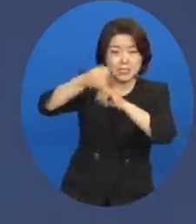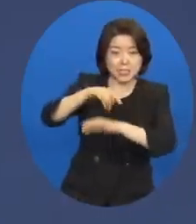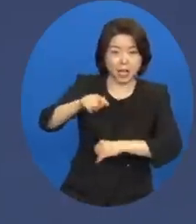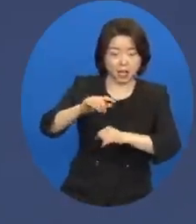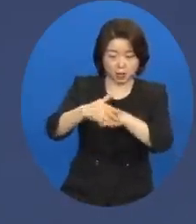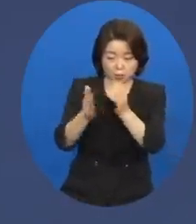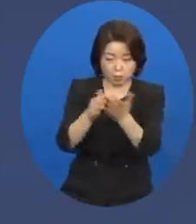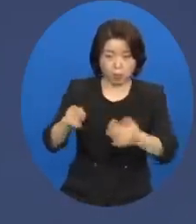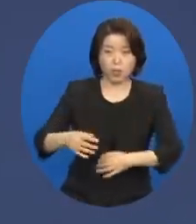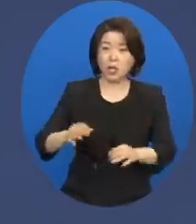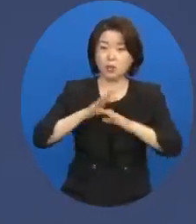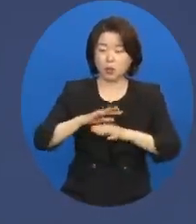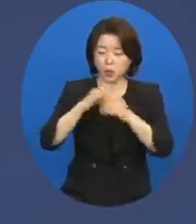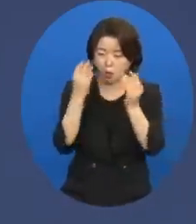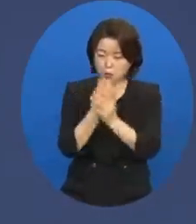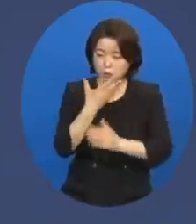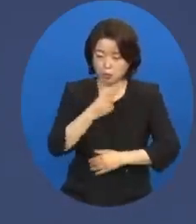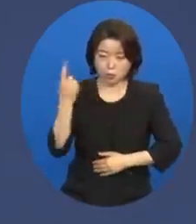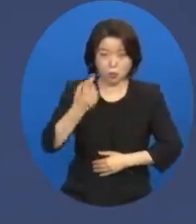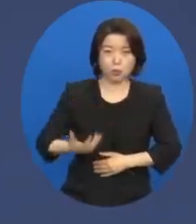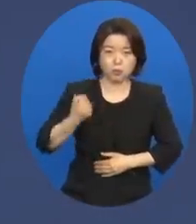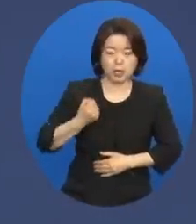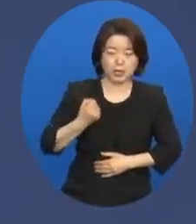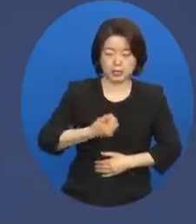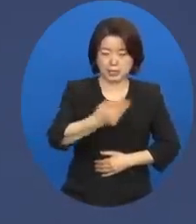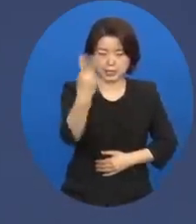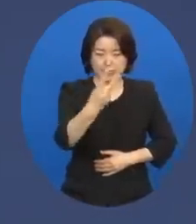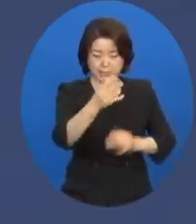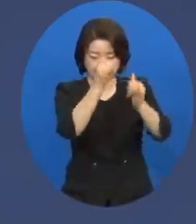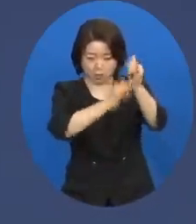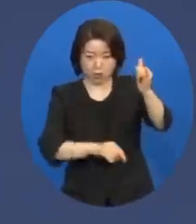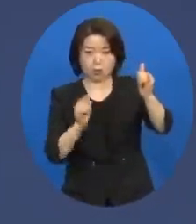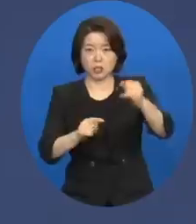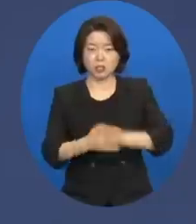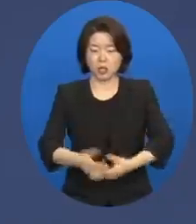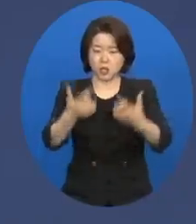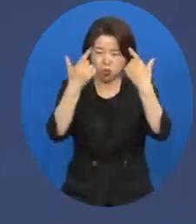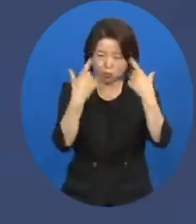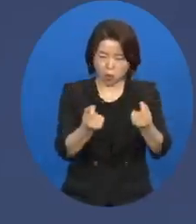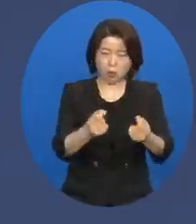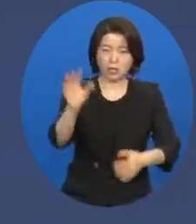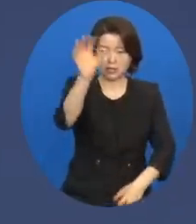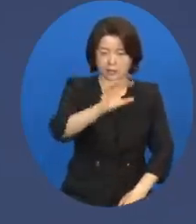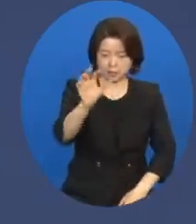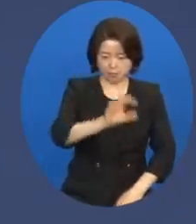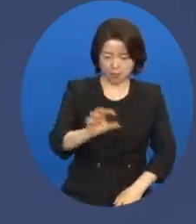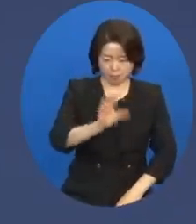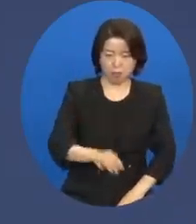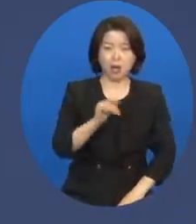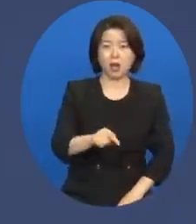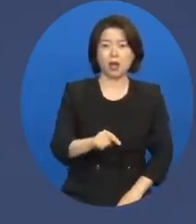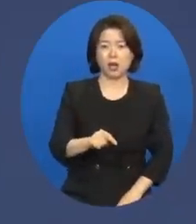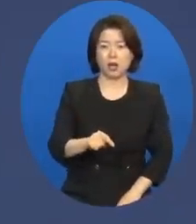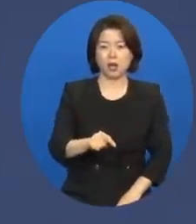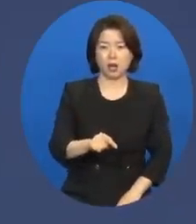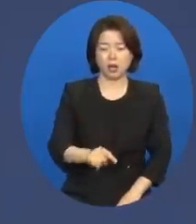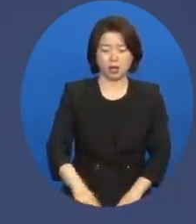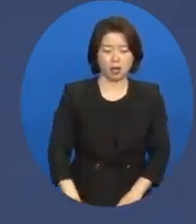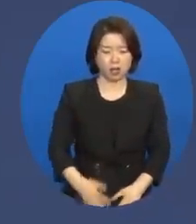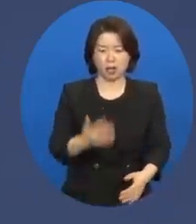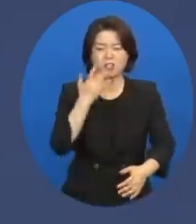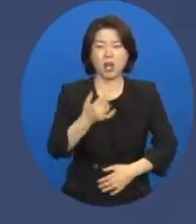놀라운 완성된 복음을 가진 기독교 2000년사도 똑같이 그러한 패턴을 예외